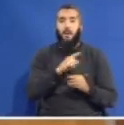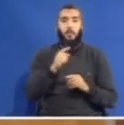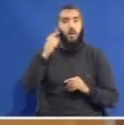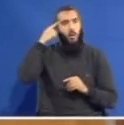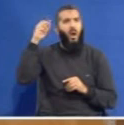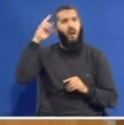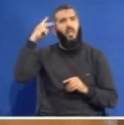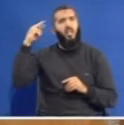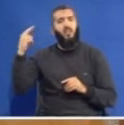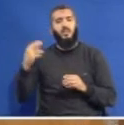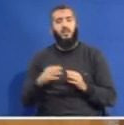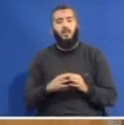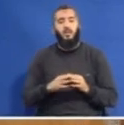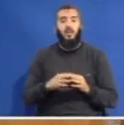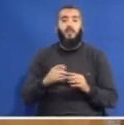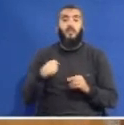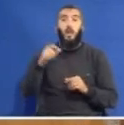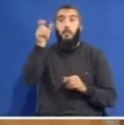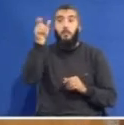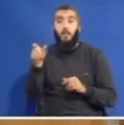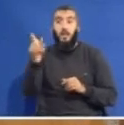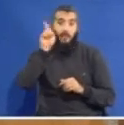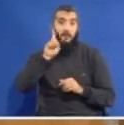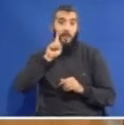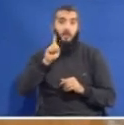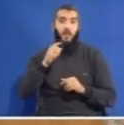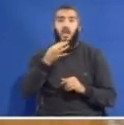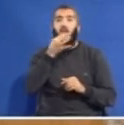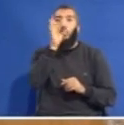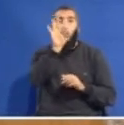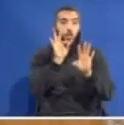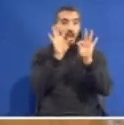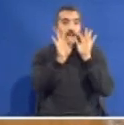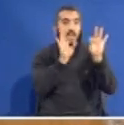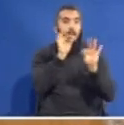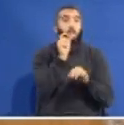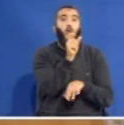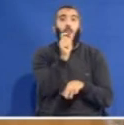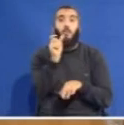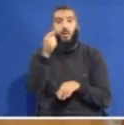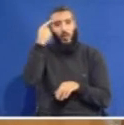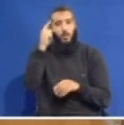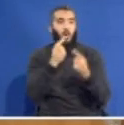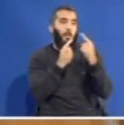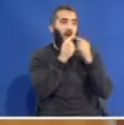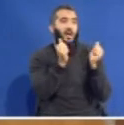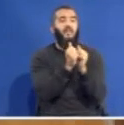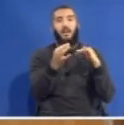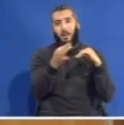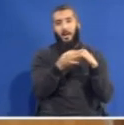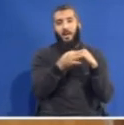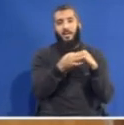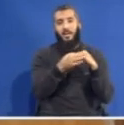حساب. معناها الإنسان يتخير الكلام الذي يتفوه به للآخر حتى لا يقع في مشكلة